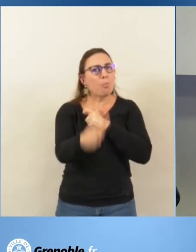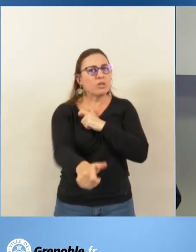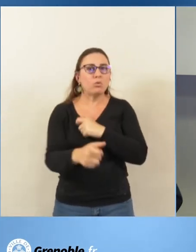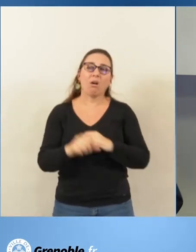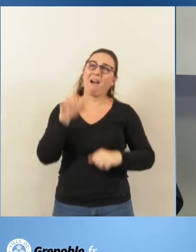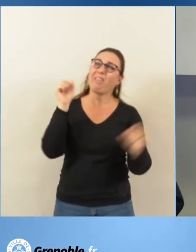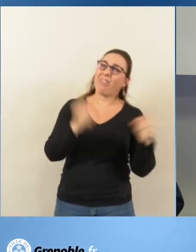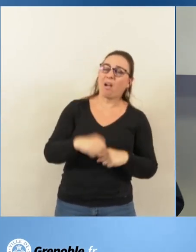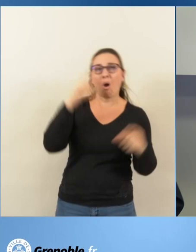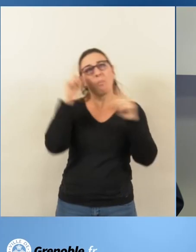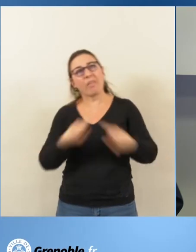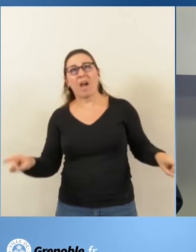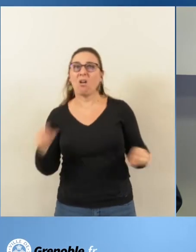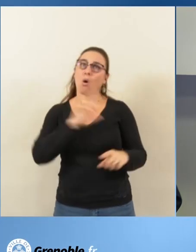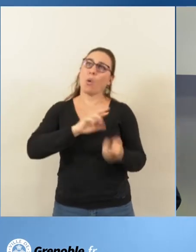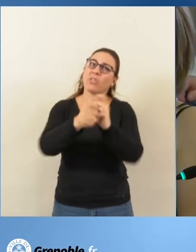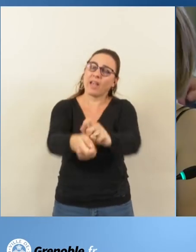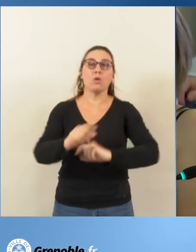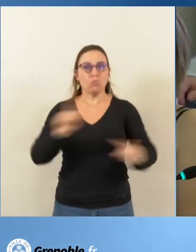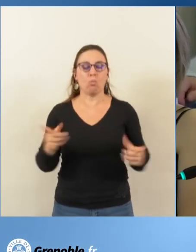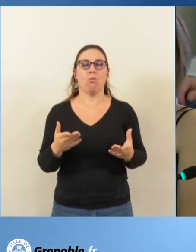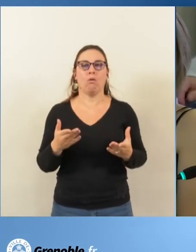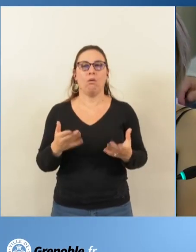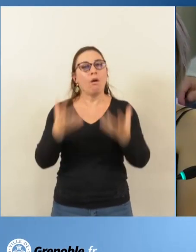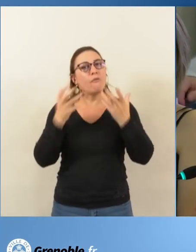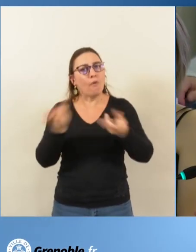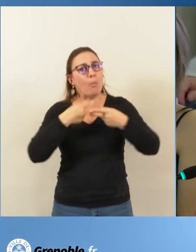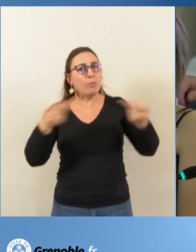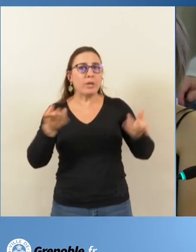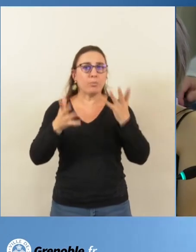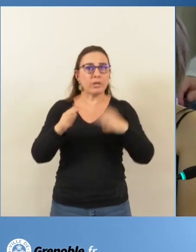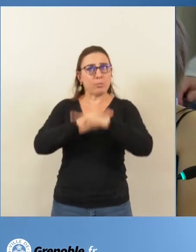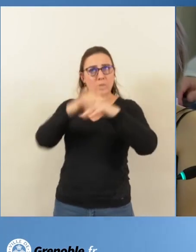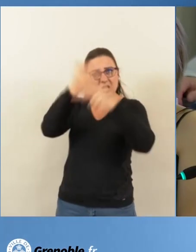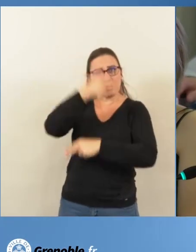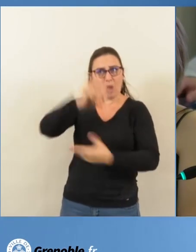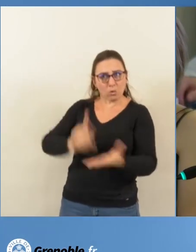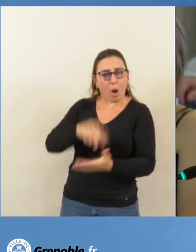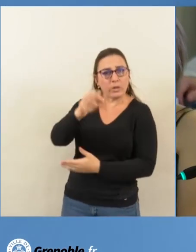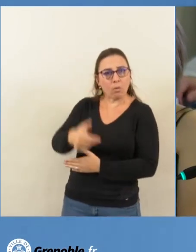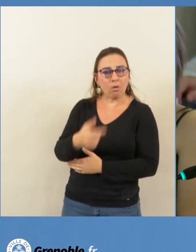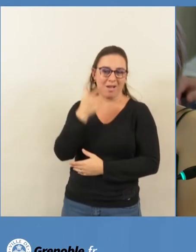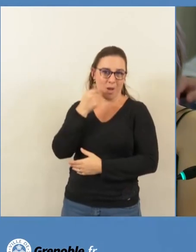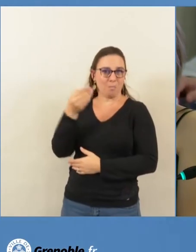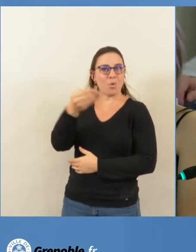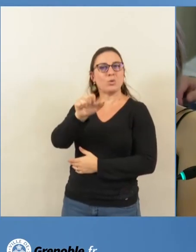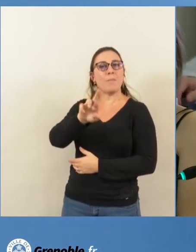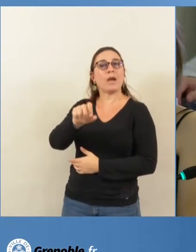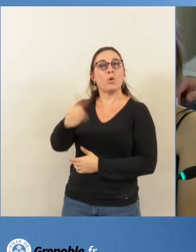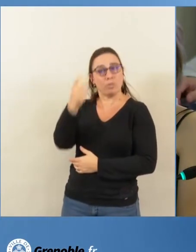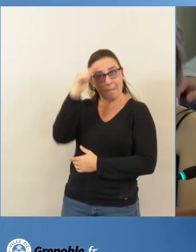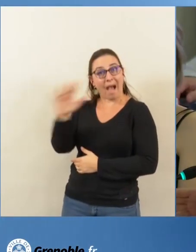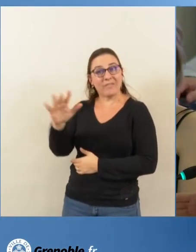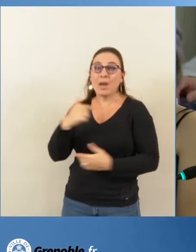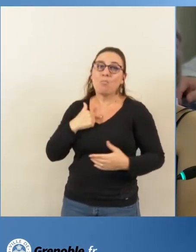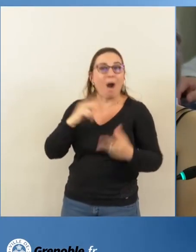pour ou contre la réforme des retraites c'est de savoir si un édifice public peut donner un avis sur une politique nationale mais monsieur Mario et en donner son avis je vais me permettre